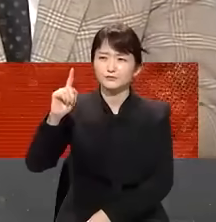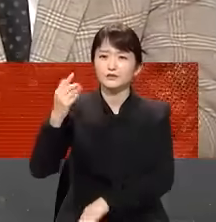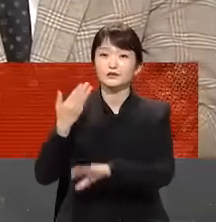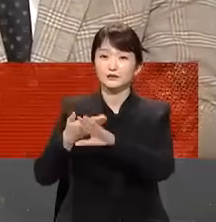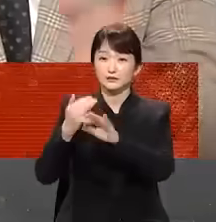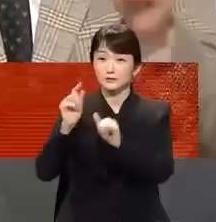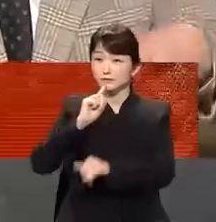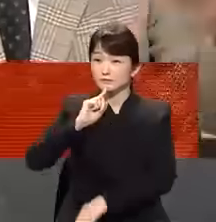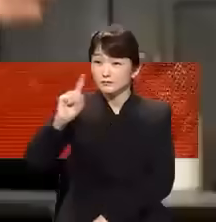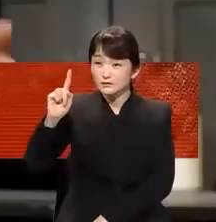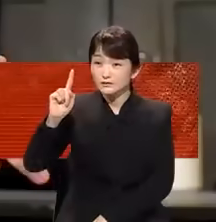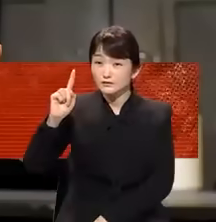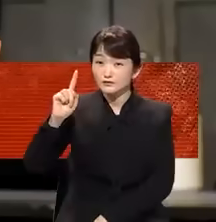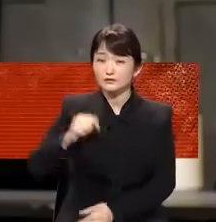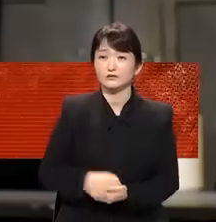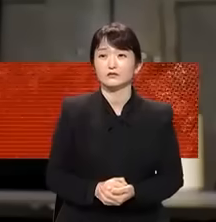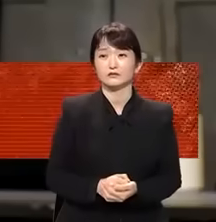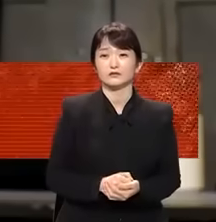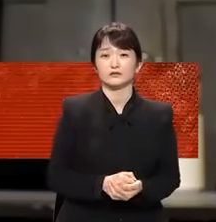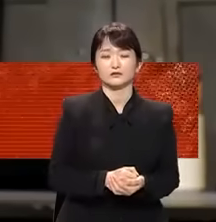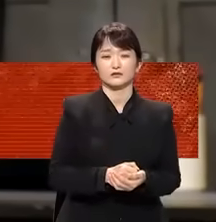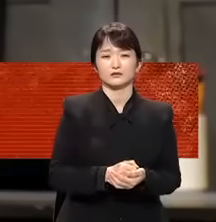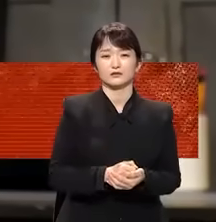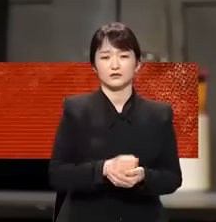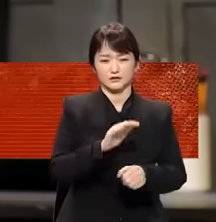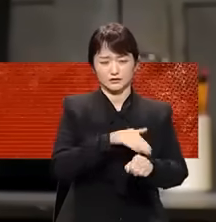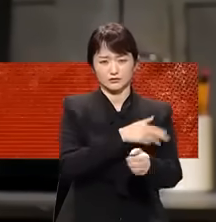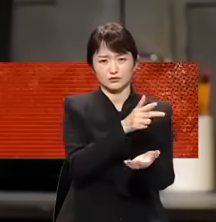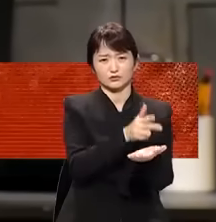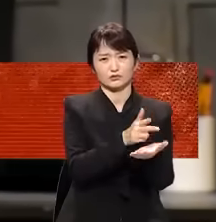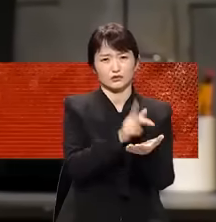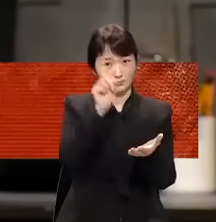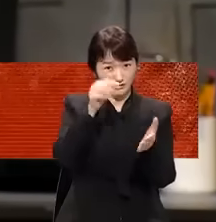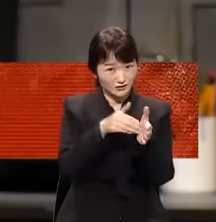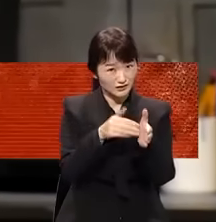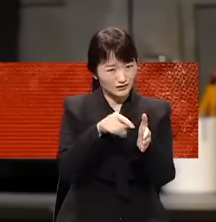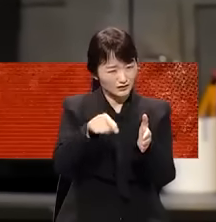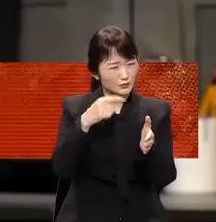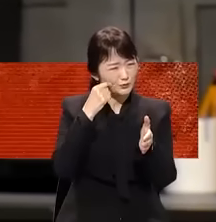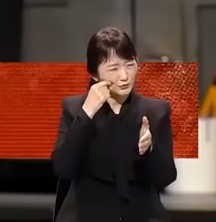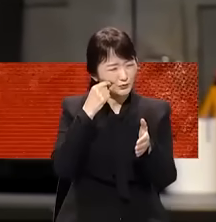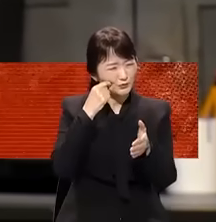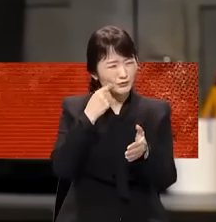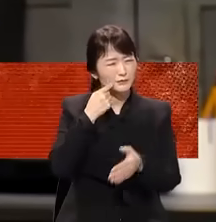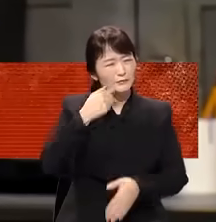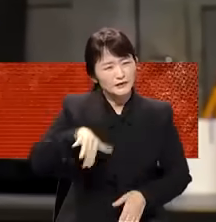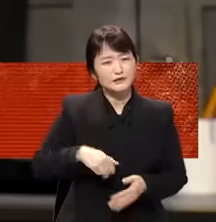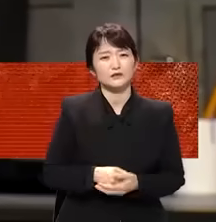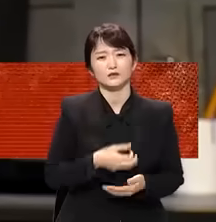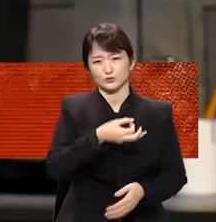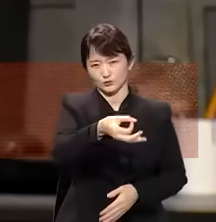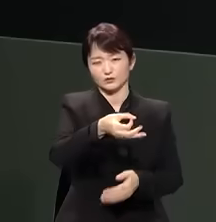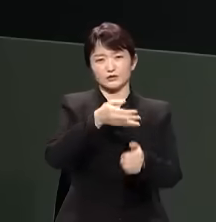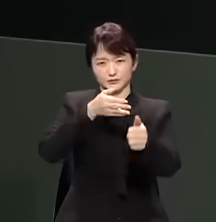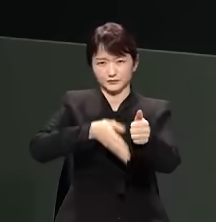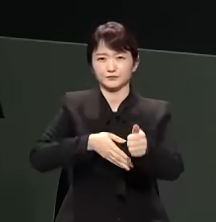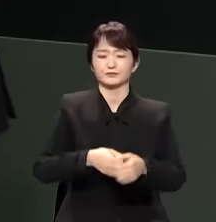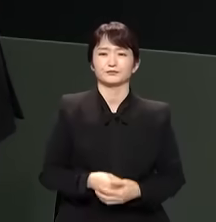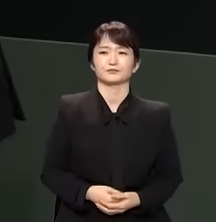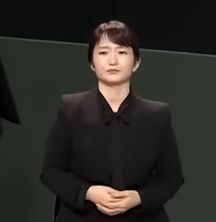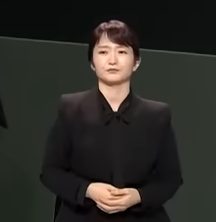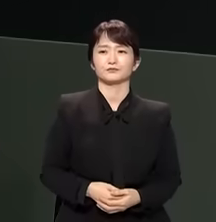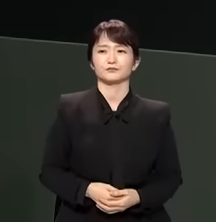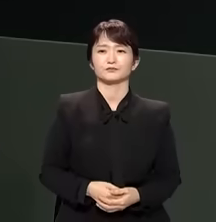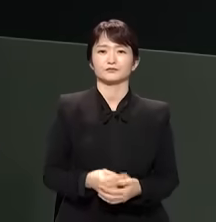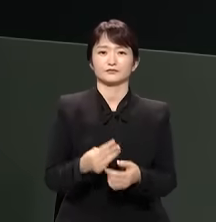사람이 했었으면 한번 하고 됐을 건데 그 부분은 좀 아쉽긴 한데 어쨌든간에 돈 내십시오 예 좋습니다 좋습니다